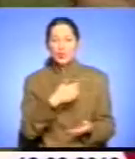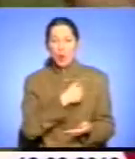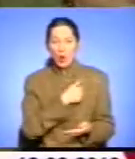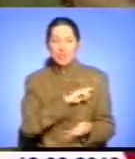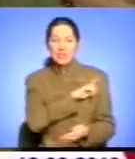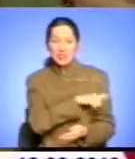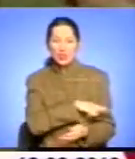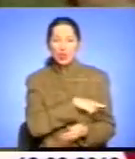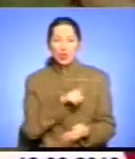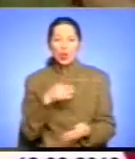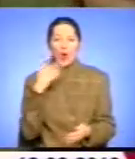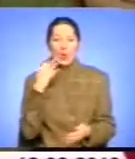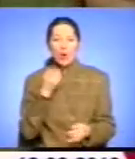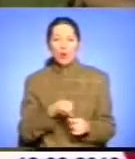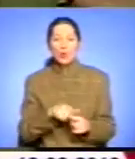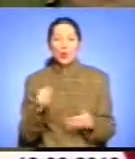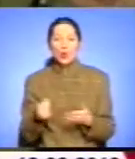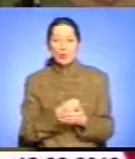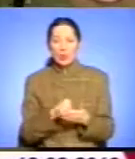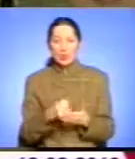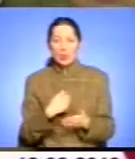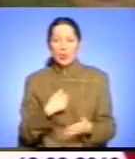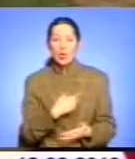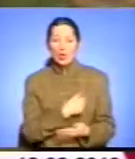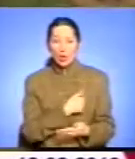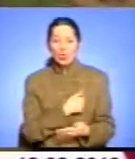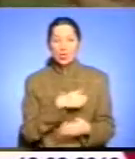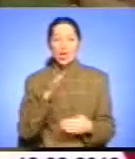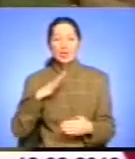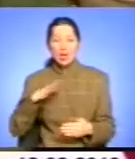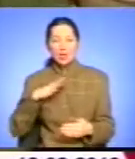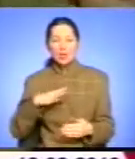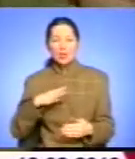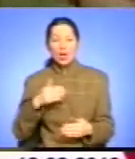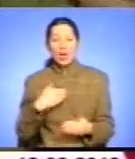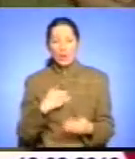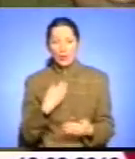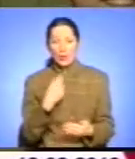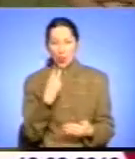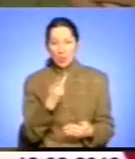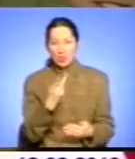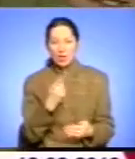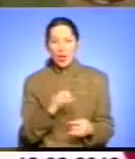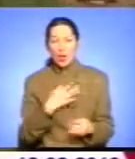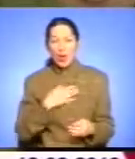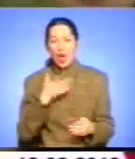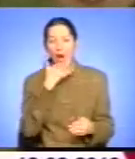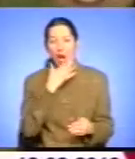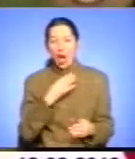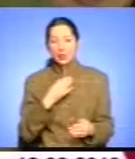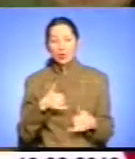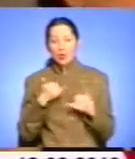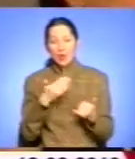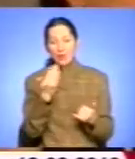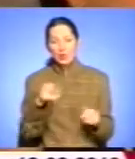сильно, то легко цього досягти. Ми це захотіли. Я надіюся, ви побачите, як ми гарно, надіюсь, для вас